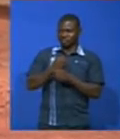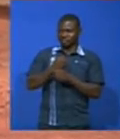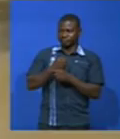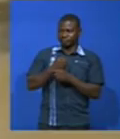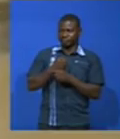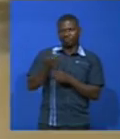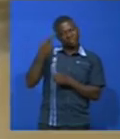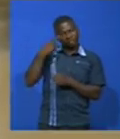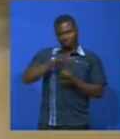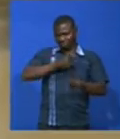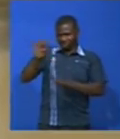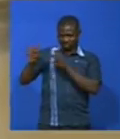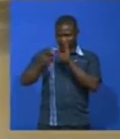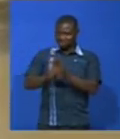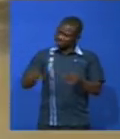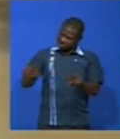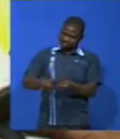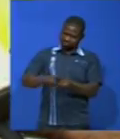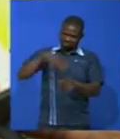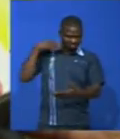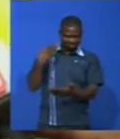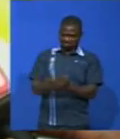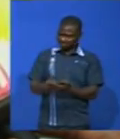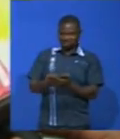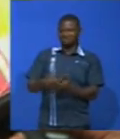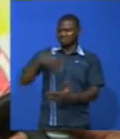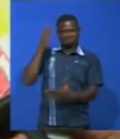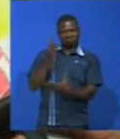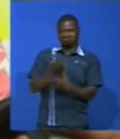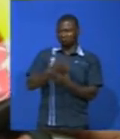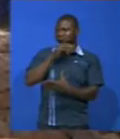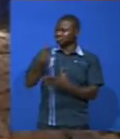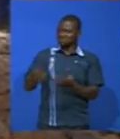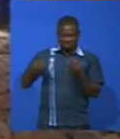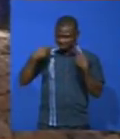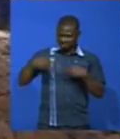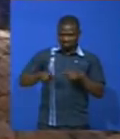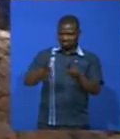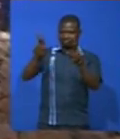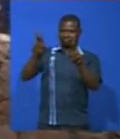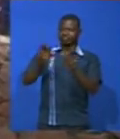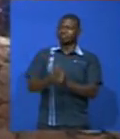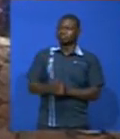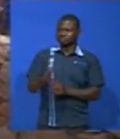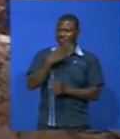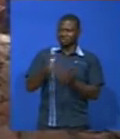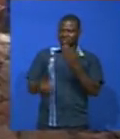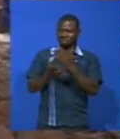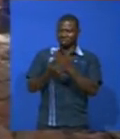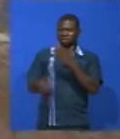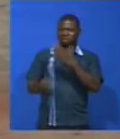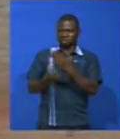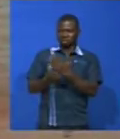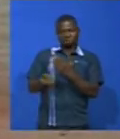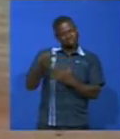d'environnement, c'est un gain aussi, car rien ne vient gêner la rivière dans son écoulement. C'est une technique aussi économique, car selon Eric